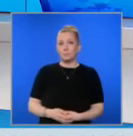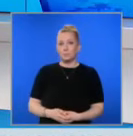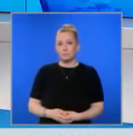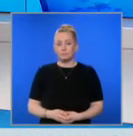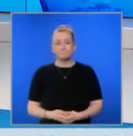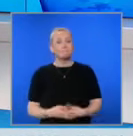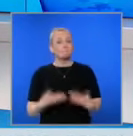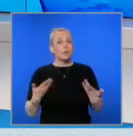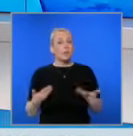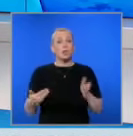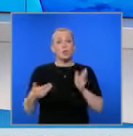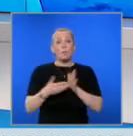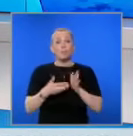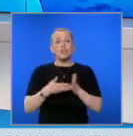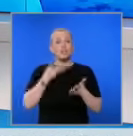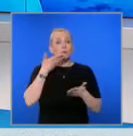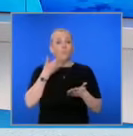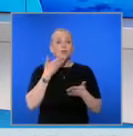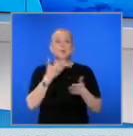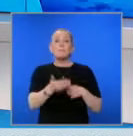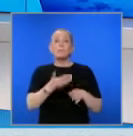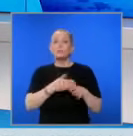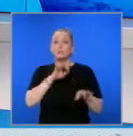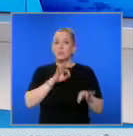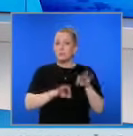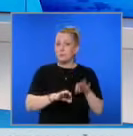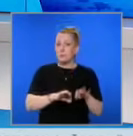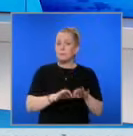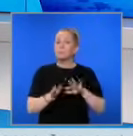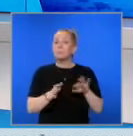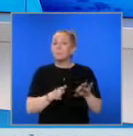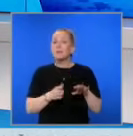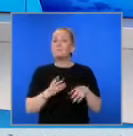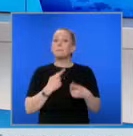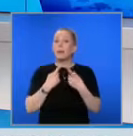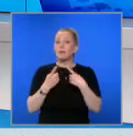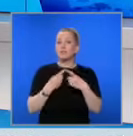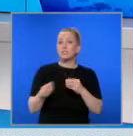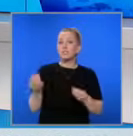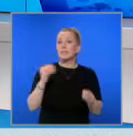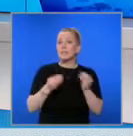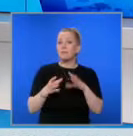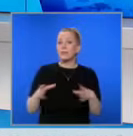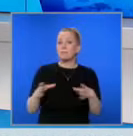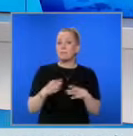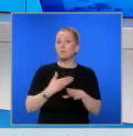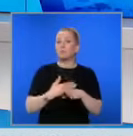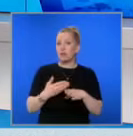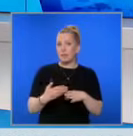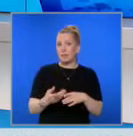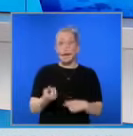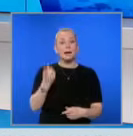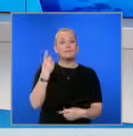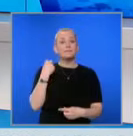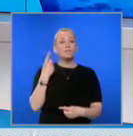И докато опозицията говори за предсрочни избори, преговорите за съставяне на кабинет продължават. Вчера, по време на консултациите при